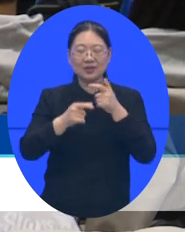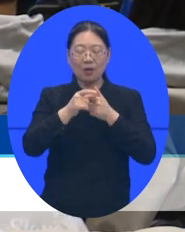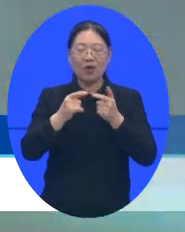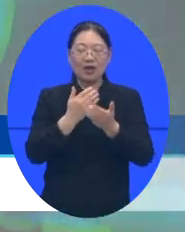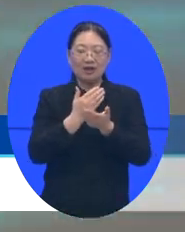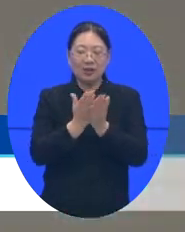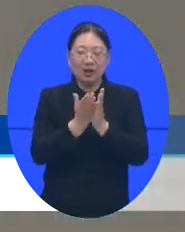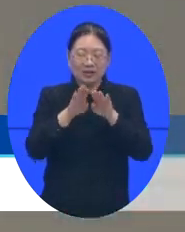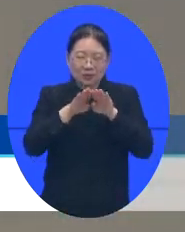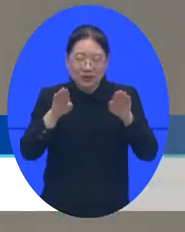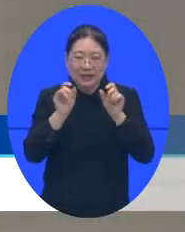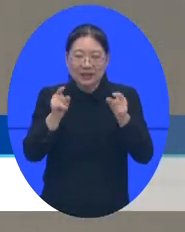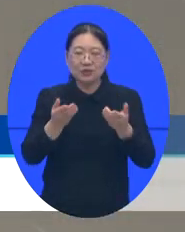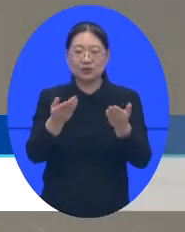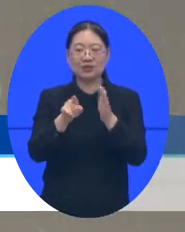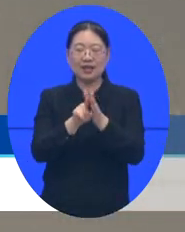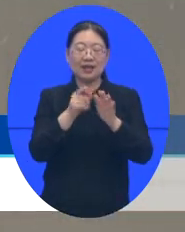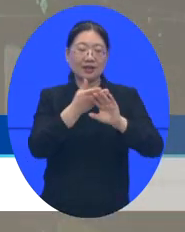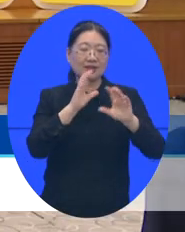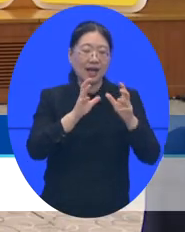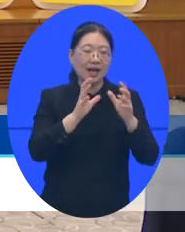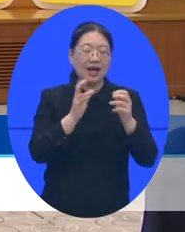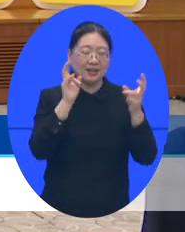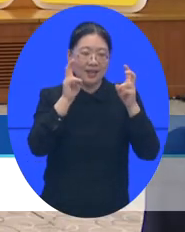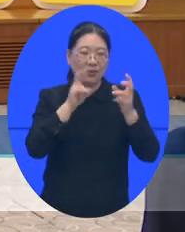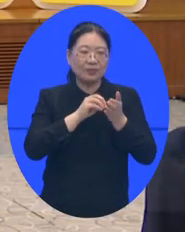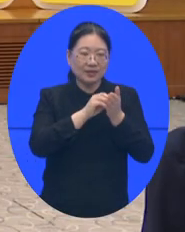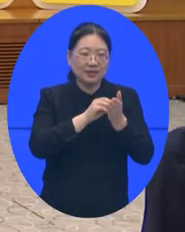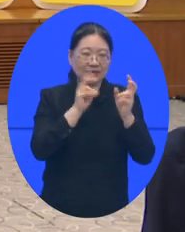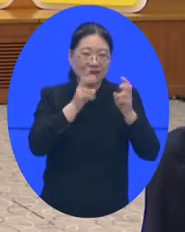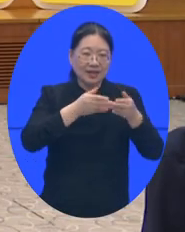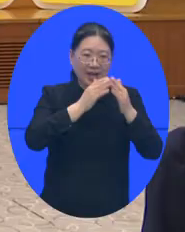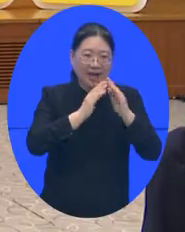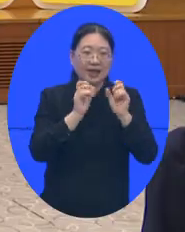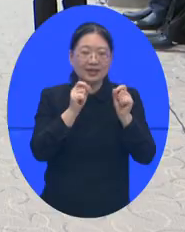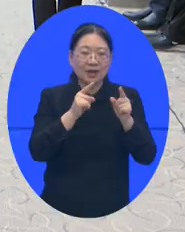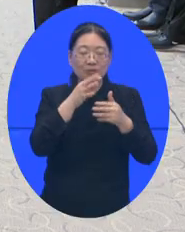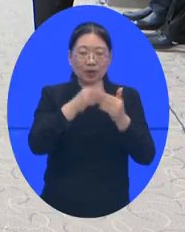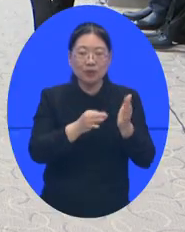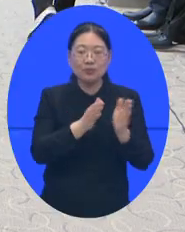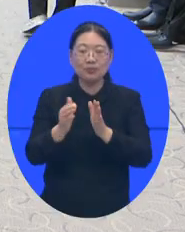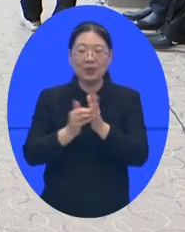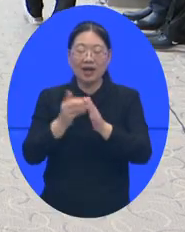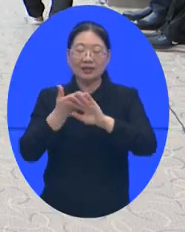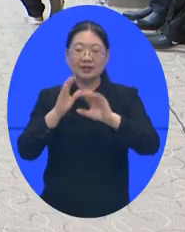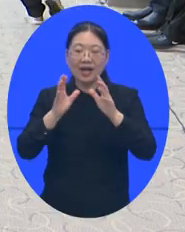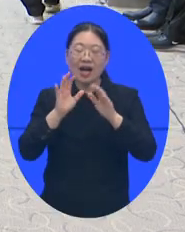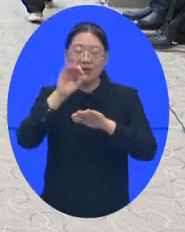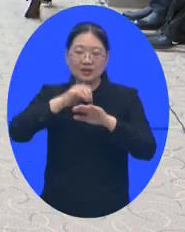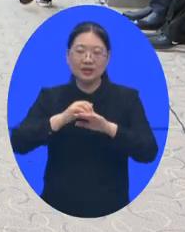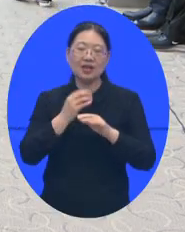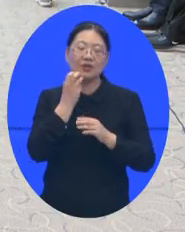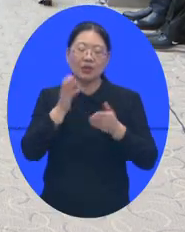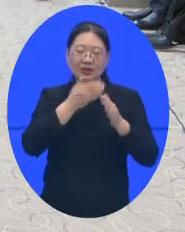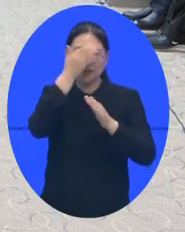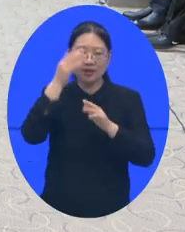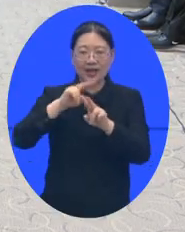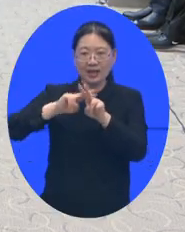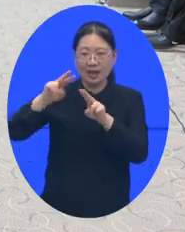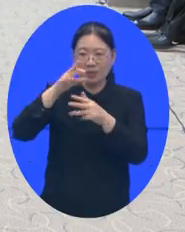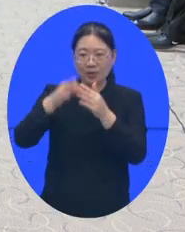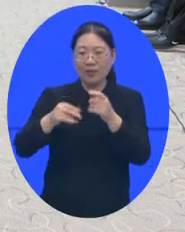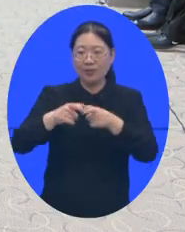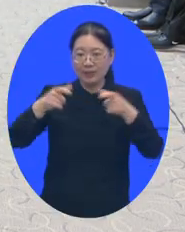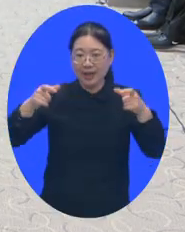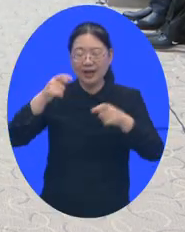더 고은 기회를 주기 위해 해외 주창업 기회 확충 프로그램을 마련했습니다 해외대학 연수인 경기청년 사다리 프로그램을